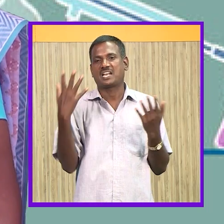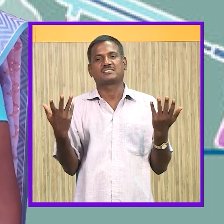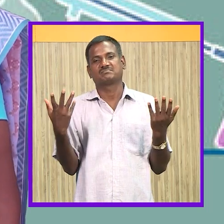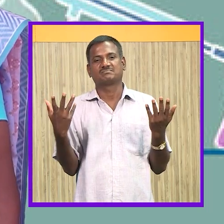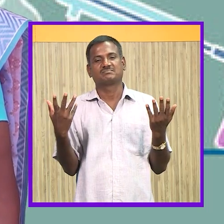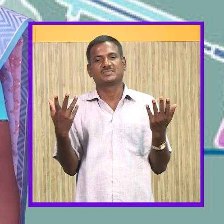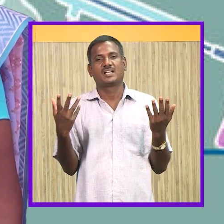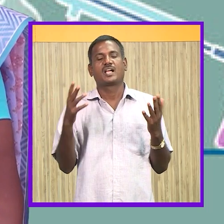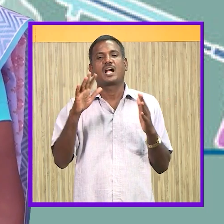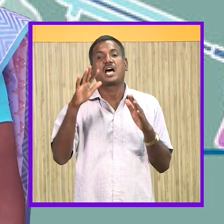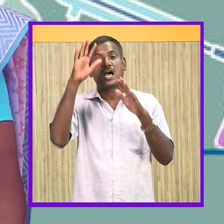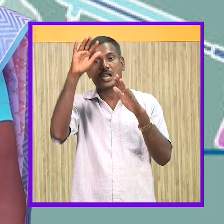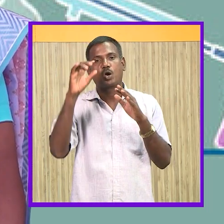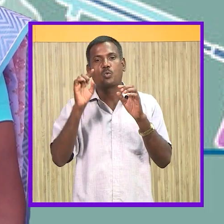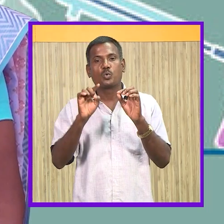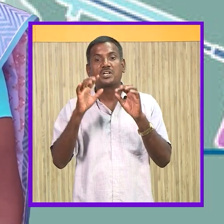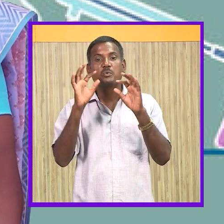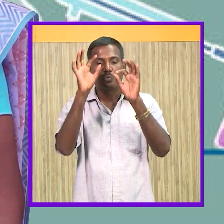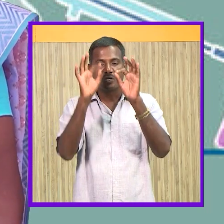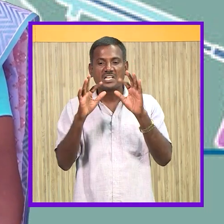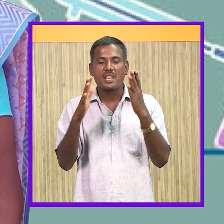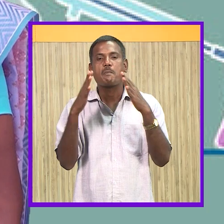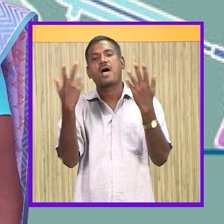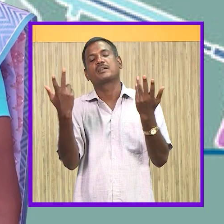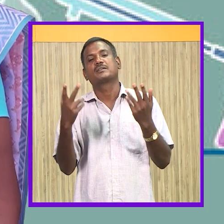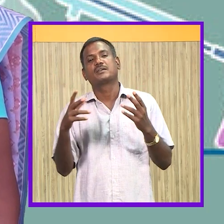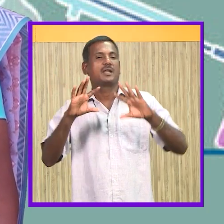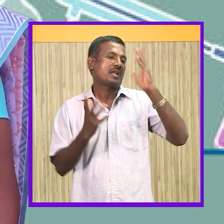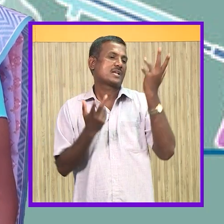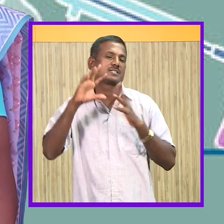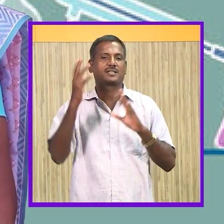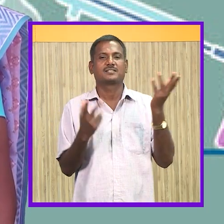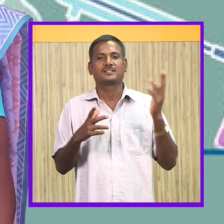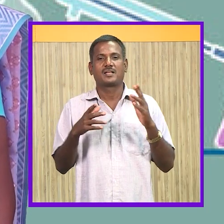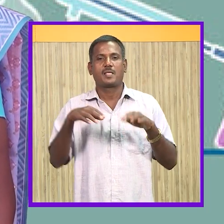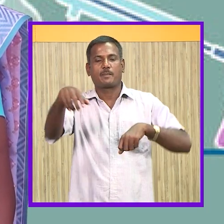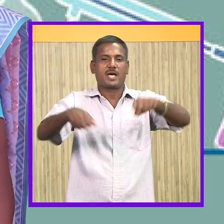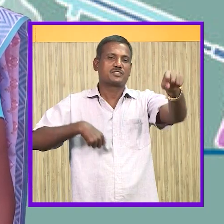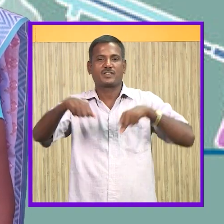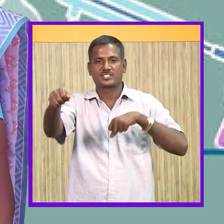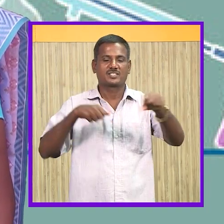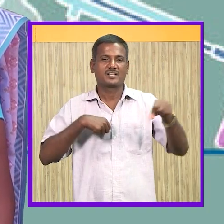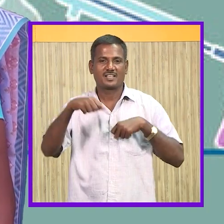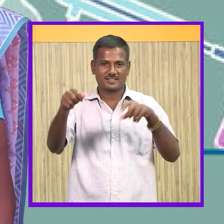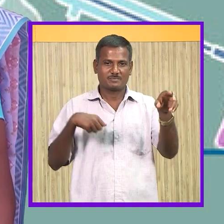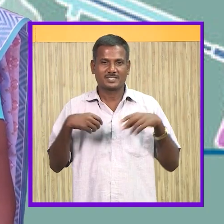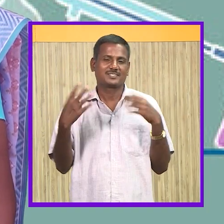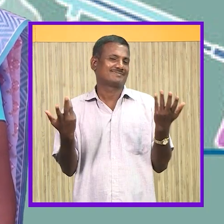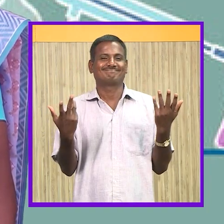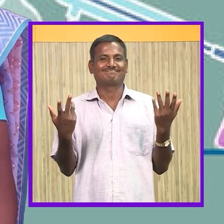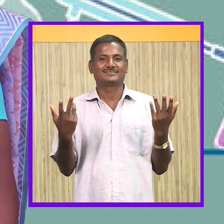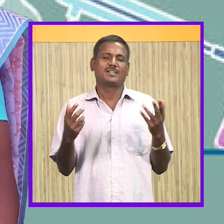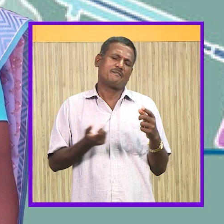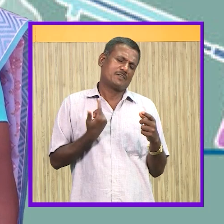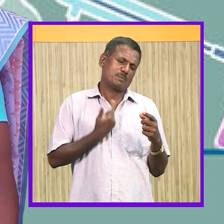வராது. அதனால இதை கால ஒழுங்கற்ற மாற்றம்னு சொல்றோம். அதே மாதிரி டான்ஸ் ஆடுறவங்க மார்ச் ஃபாஸ்ட் மாதிரி லெஃப்ட் ரைட் அப்படியெல்லாம் இருக்குமா, இருக்காது.